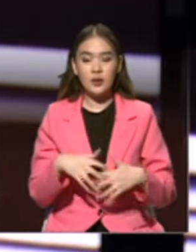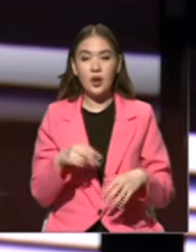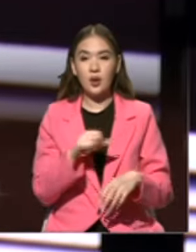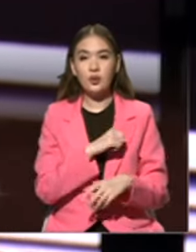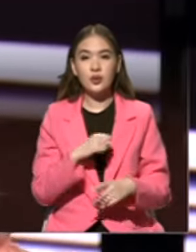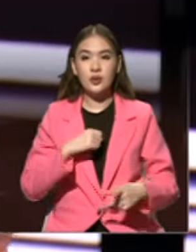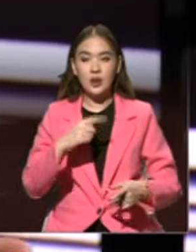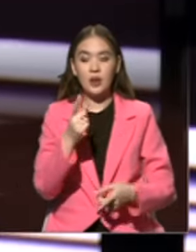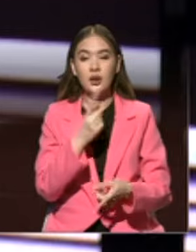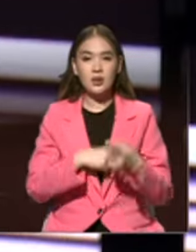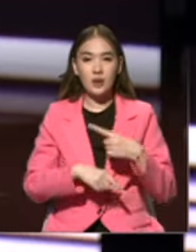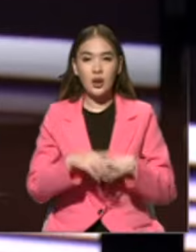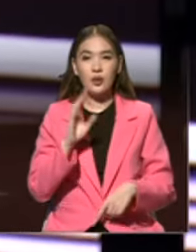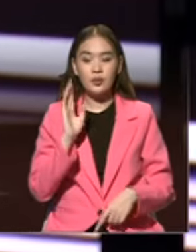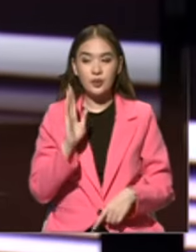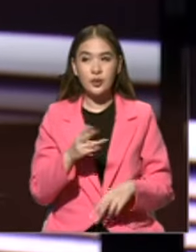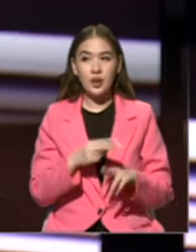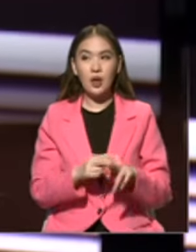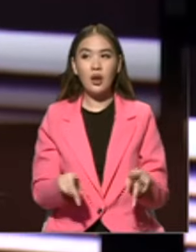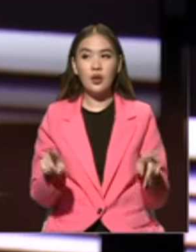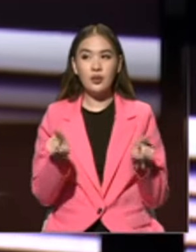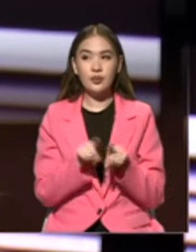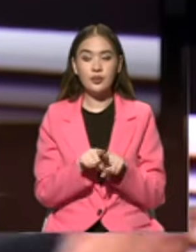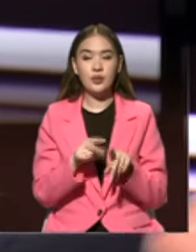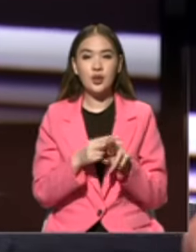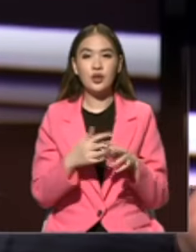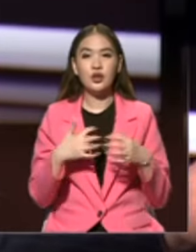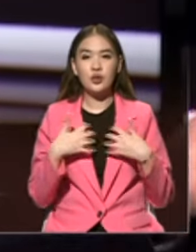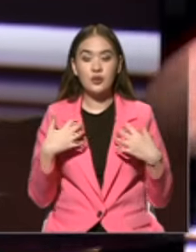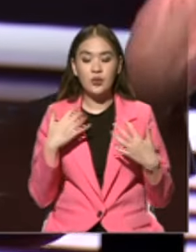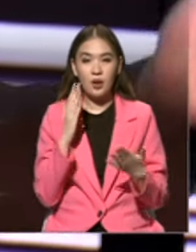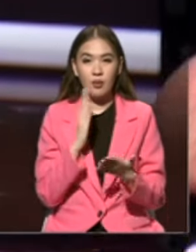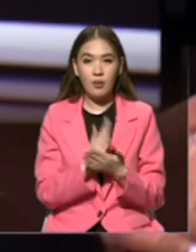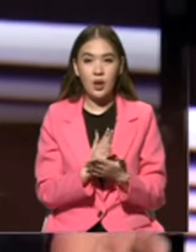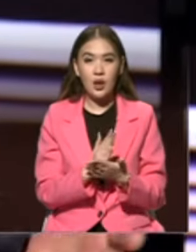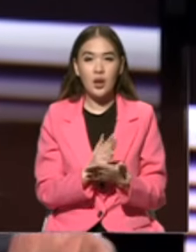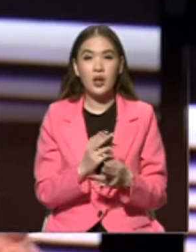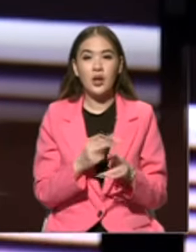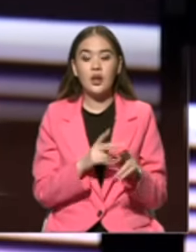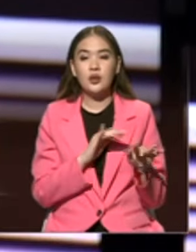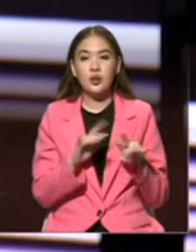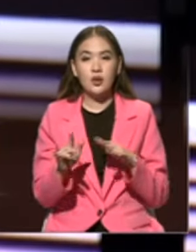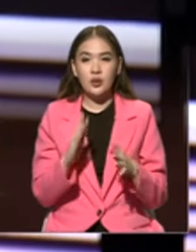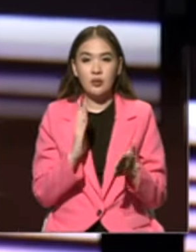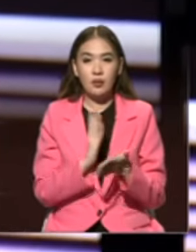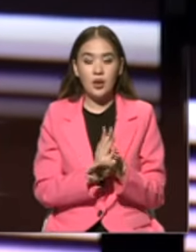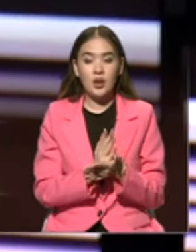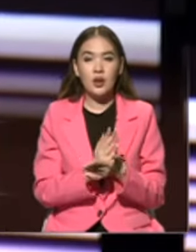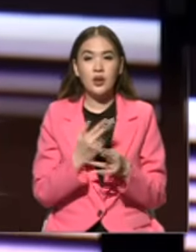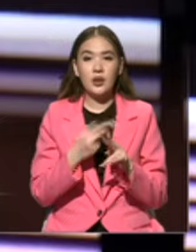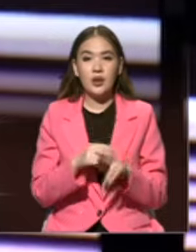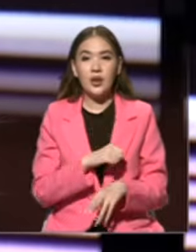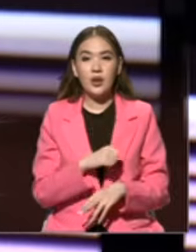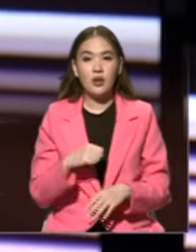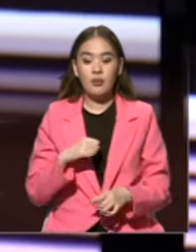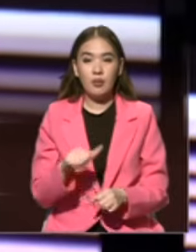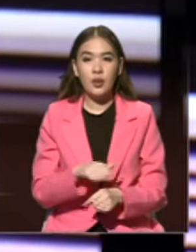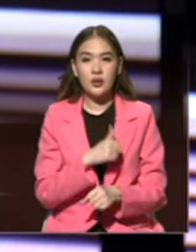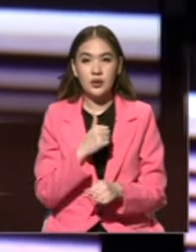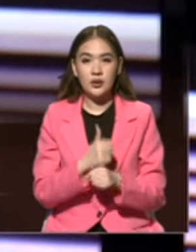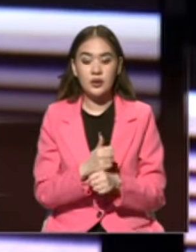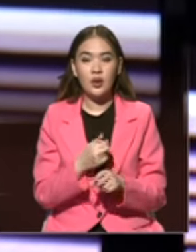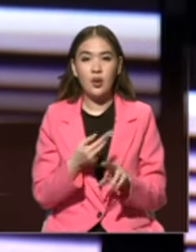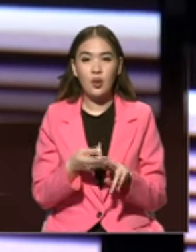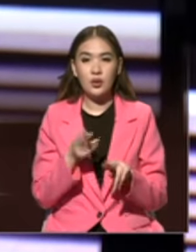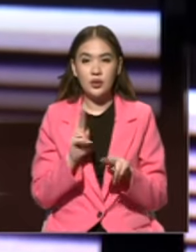келеді. Өзі жаңағыдай келетін малы бар, өзі тауып алатын малдары бар. Сондықтан ең бастысы бұл жерде енді